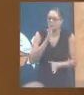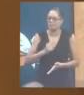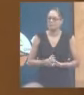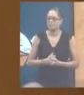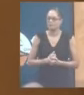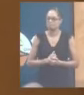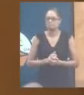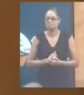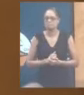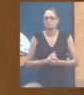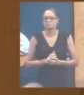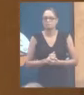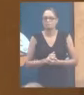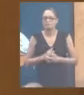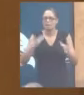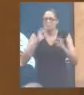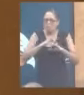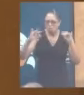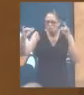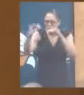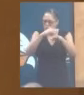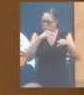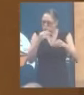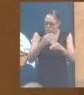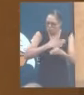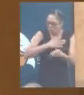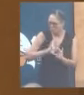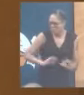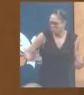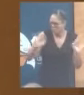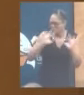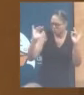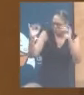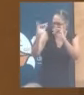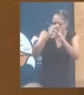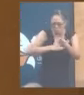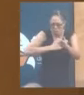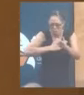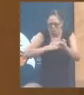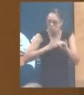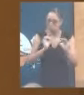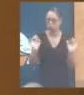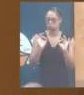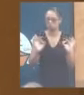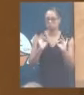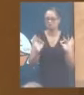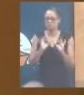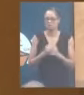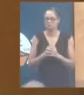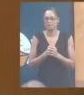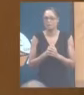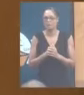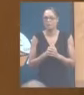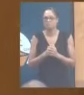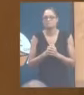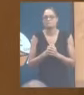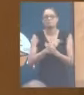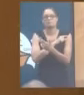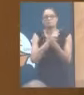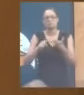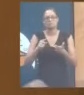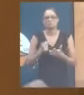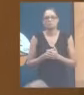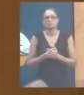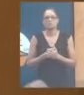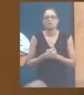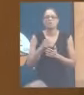Il n'y a aucun climat de terreur au CMT. Et c'est une troisième chose, vous